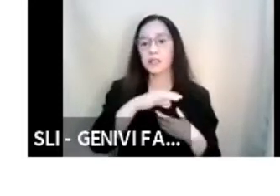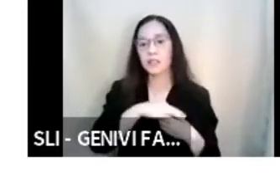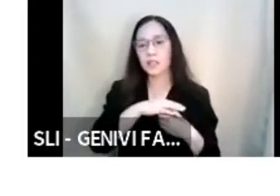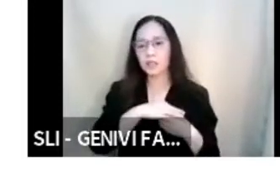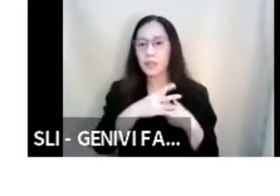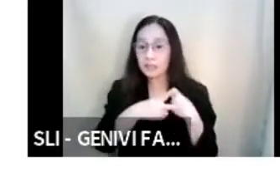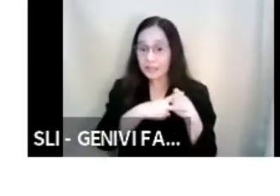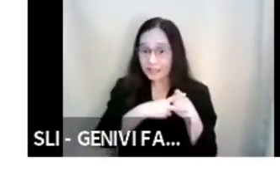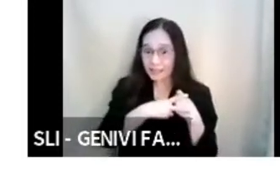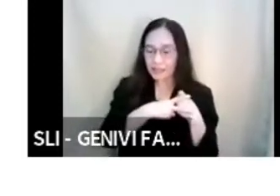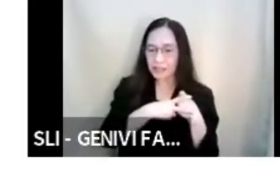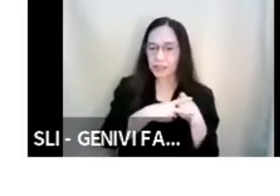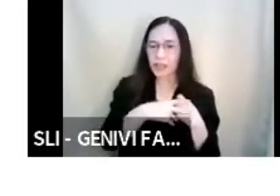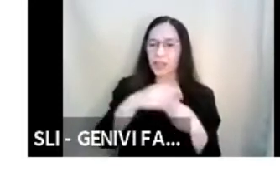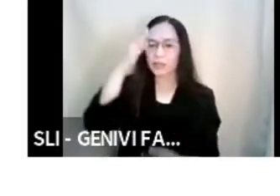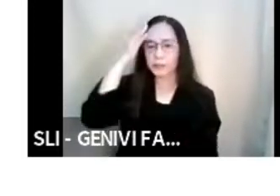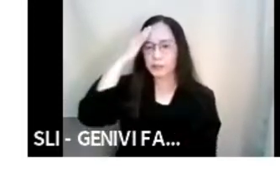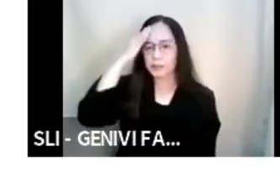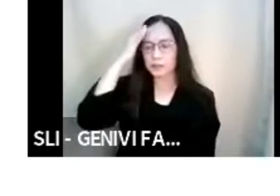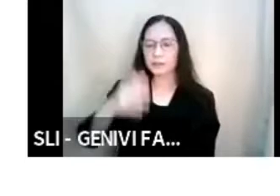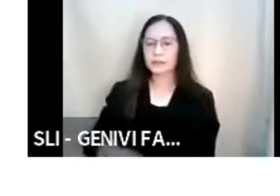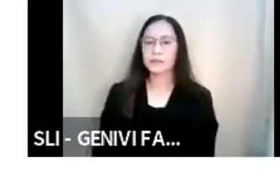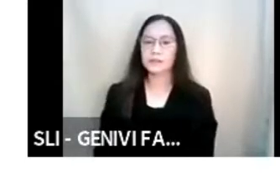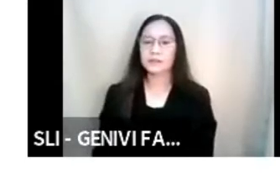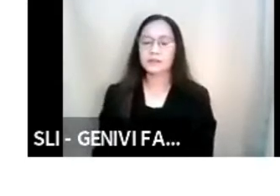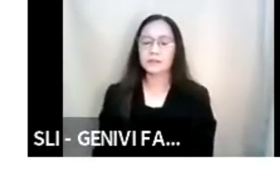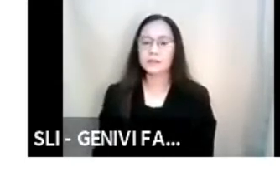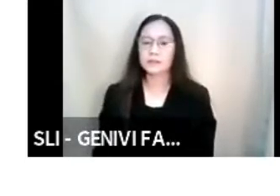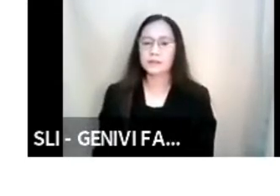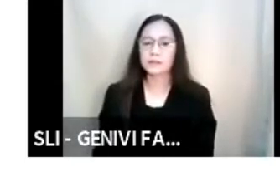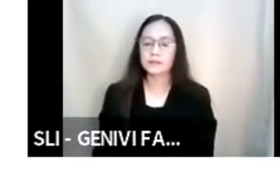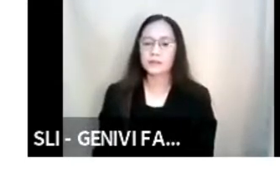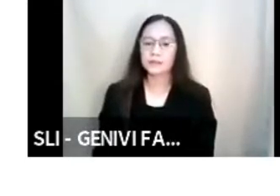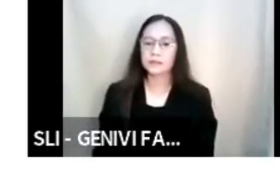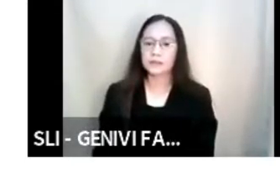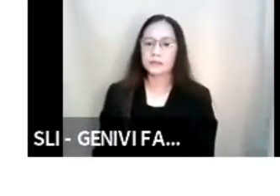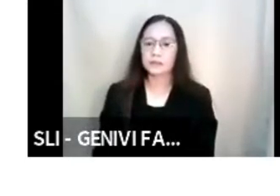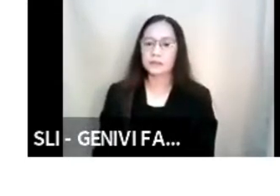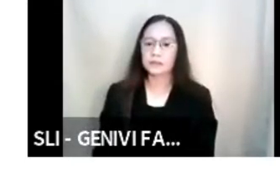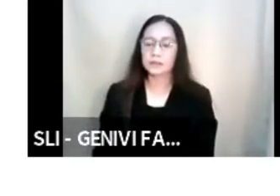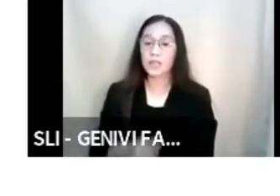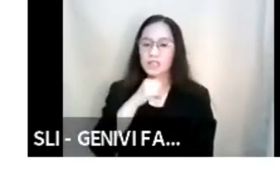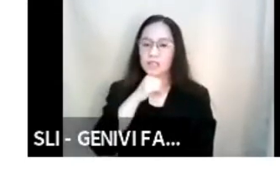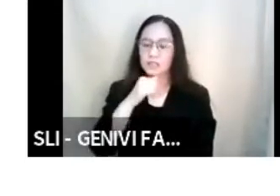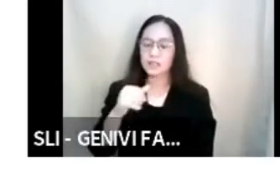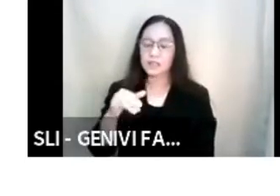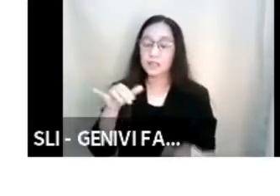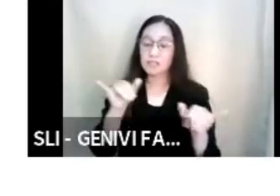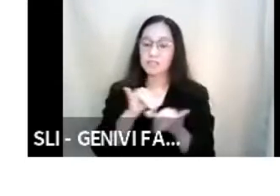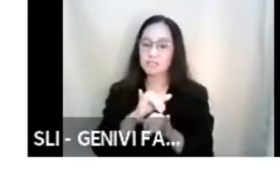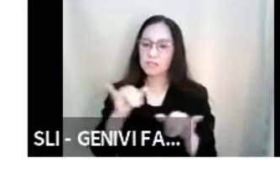keep yun? Alam niya ba na hindi basta pareho ang nabibili